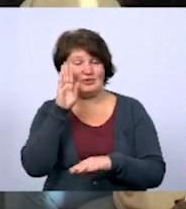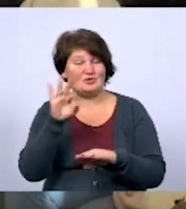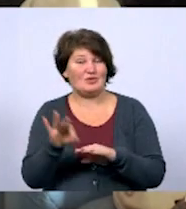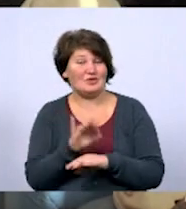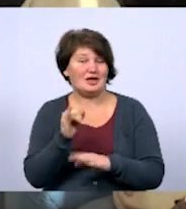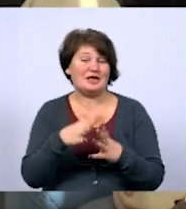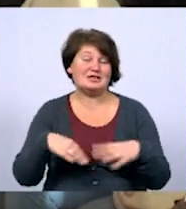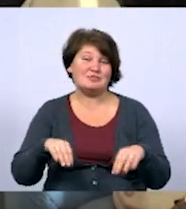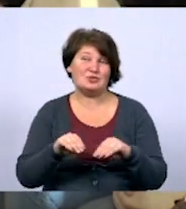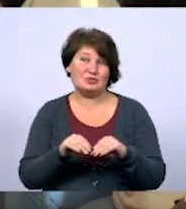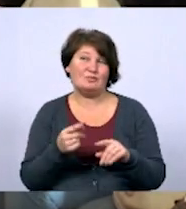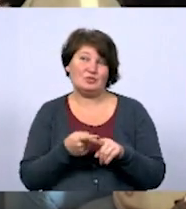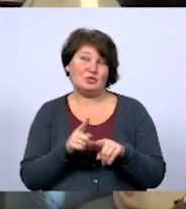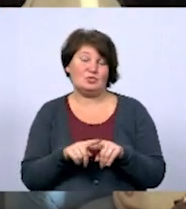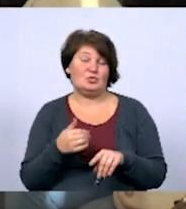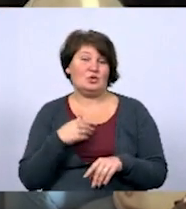сім'ю. Тому я